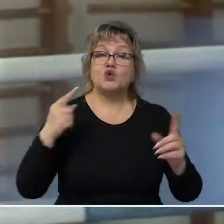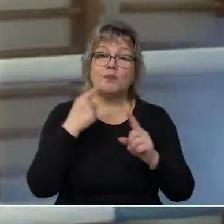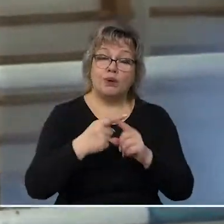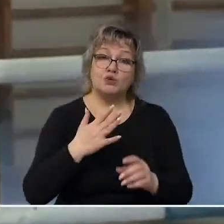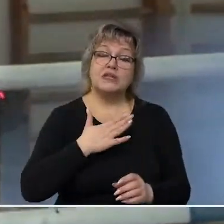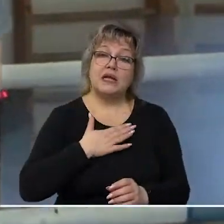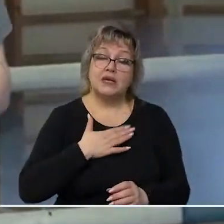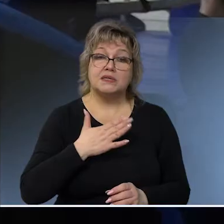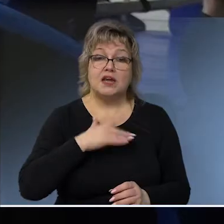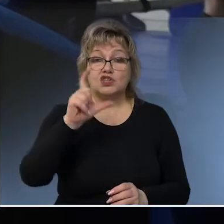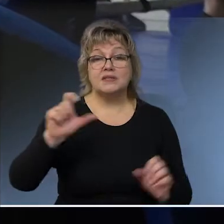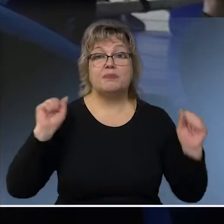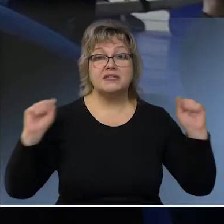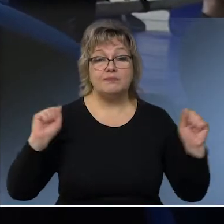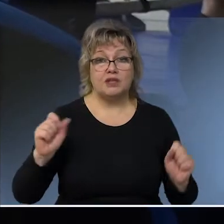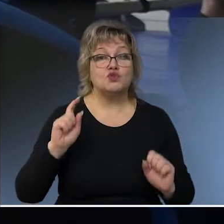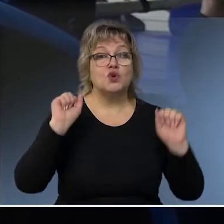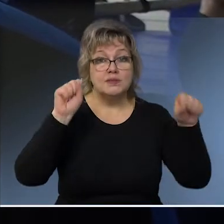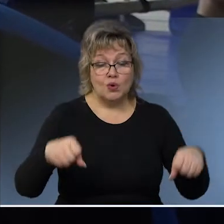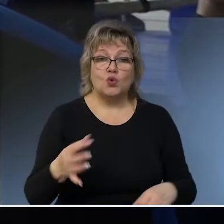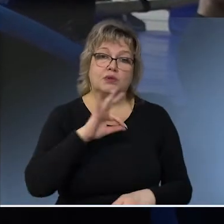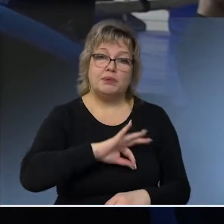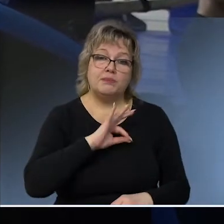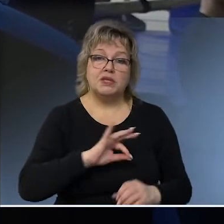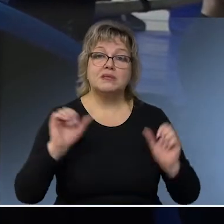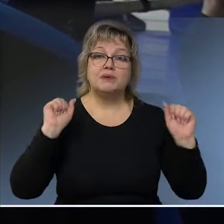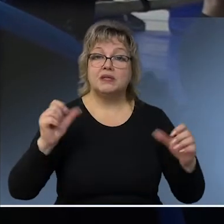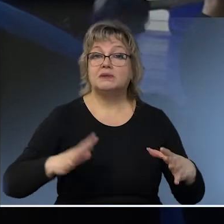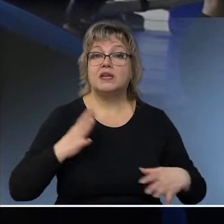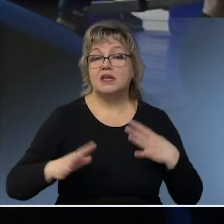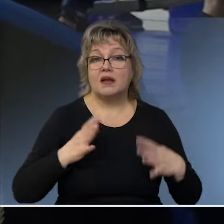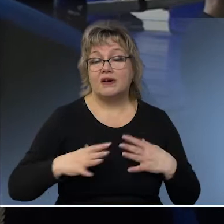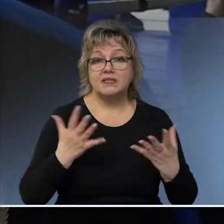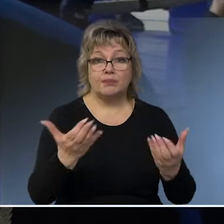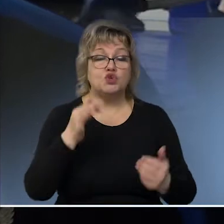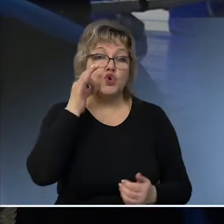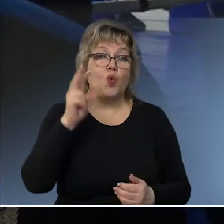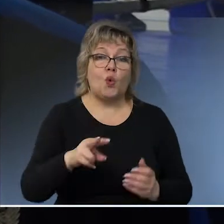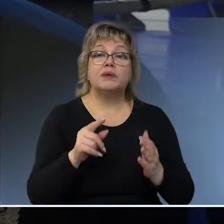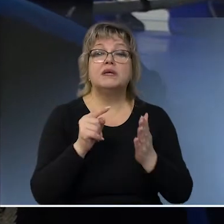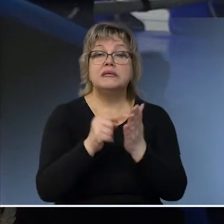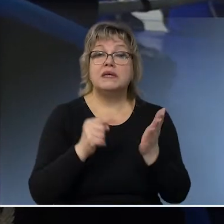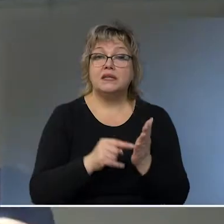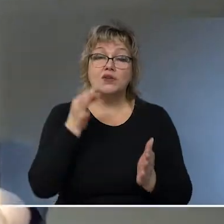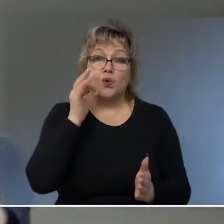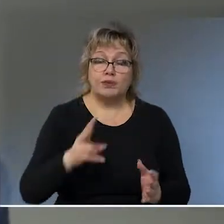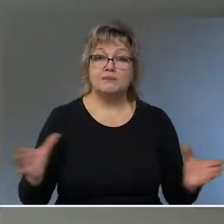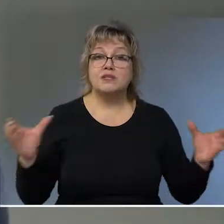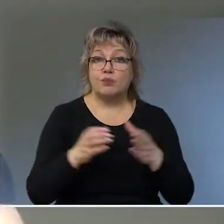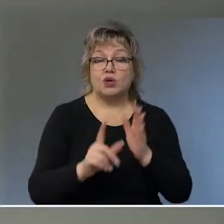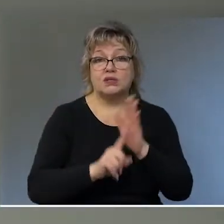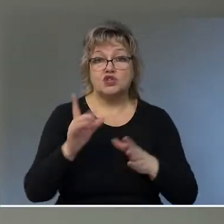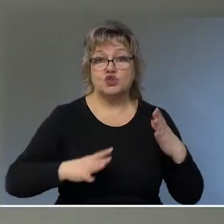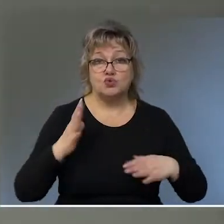нас, для наших спортсменов, что они смогут с именитыми спортсменами тренироваться, получать опыт, делиться опытом.